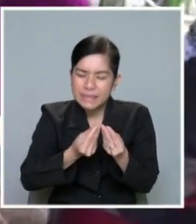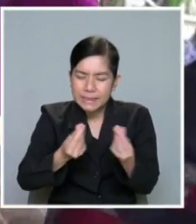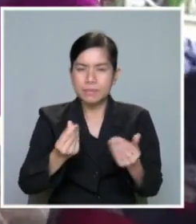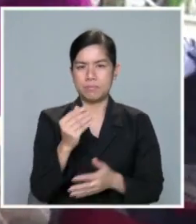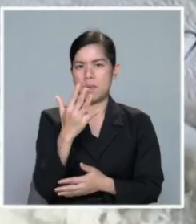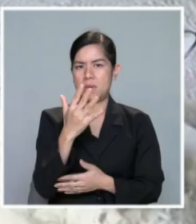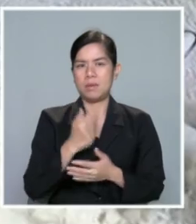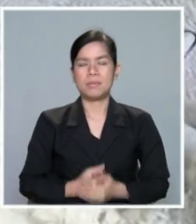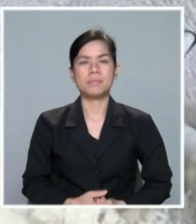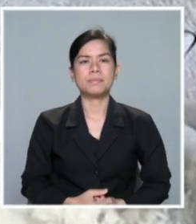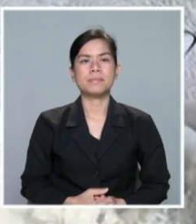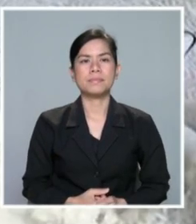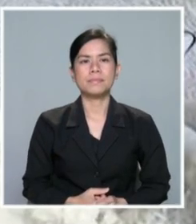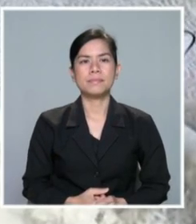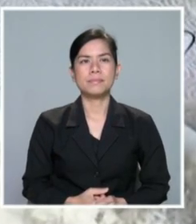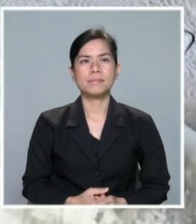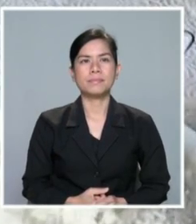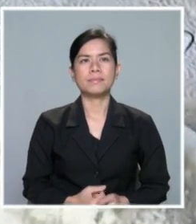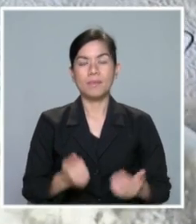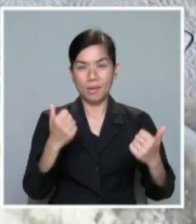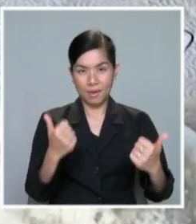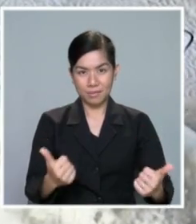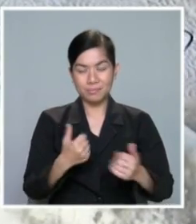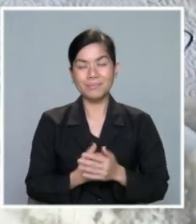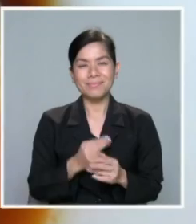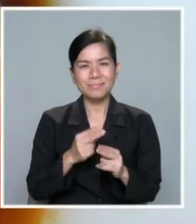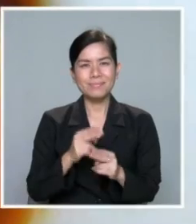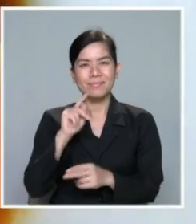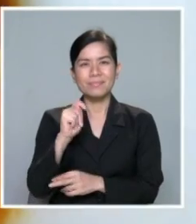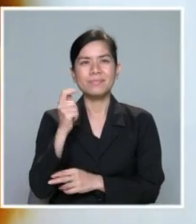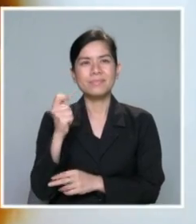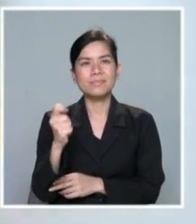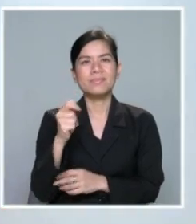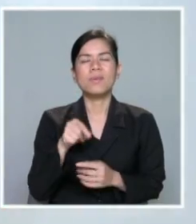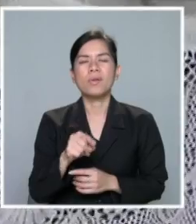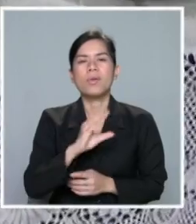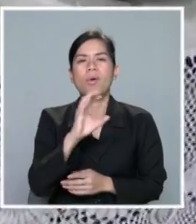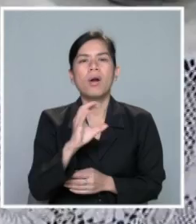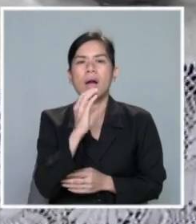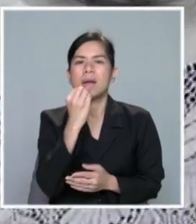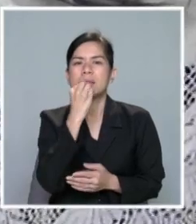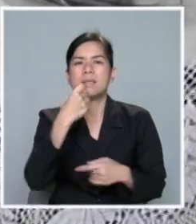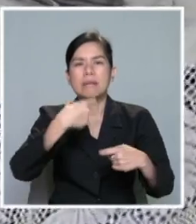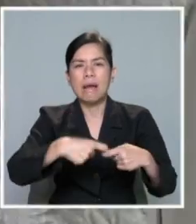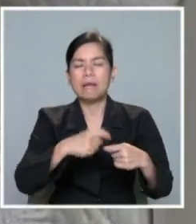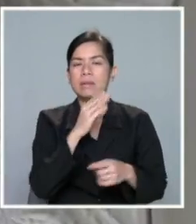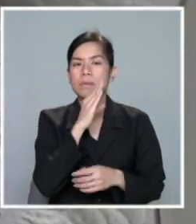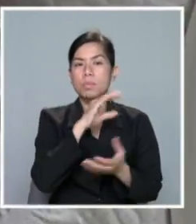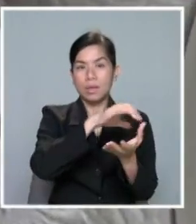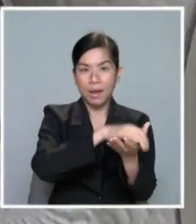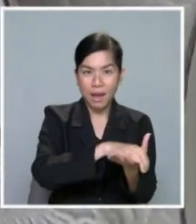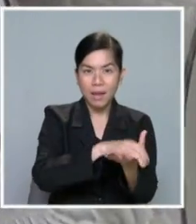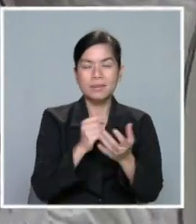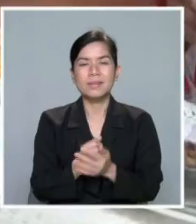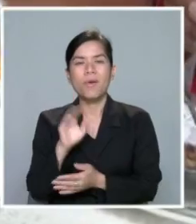ละเอียดเลยปัจจุบันแกงตอแมะค่อนข้างหากินได้ยากนอกจากบ้านไหนมีงานแต่งงานหรือานนูหรี